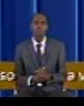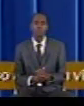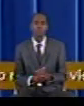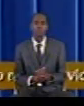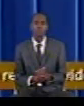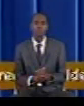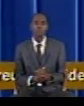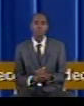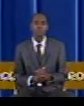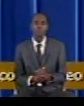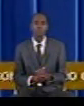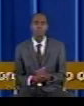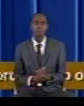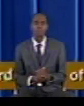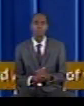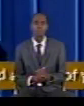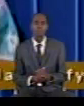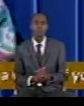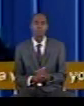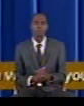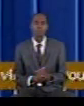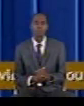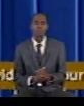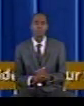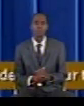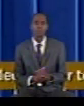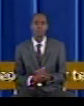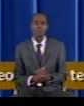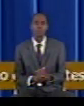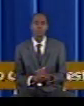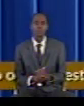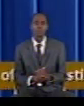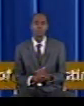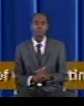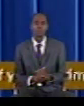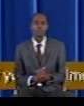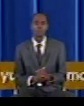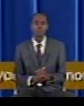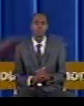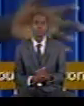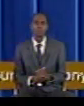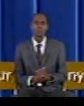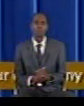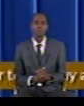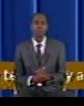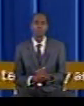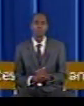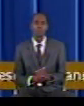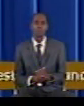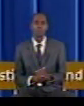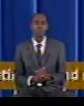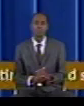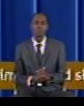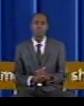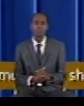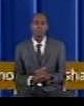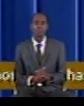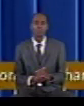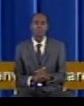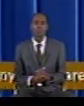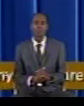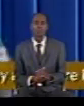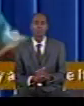magani sen natasha magani beki mutu harinaje ukari sunche asi biti